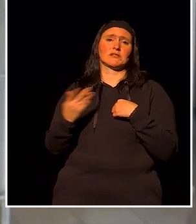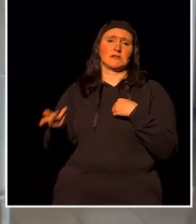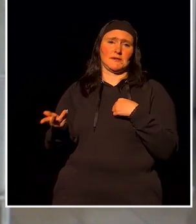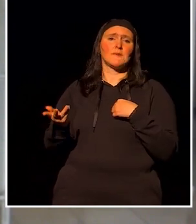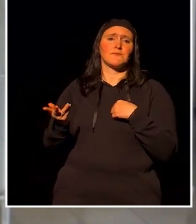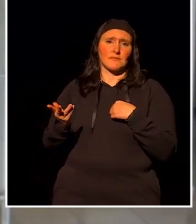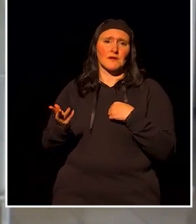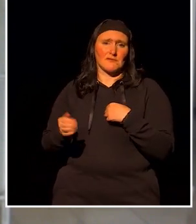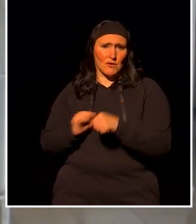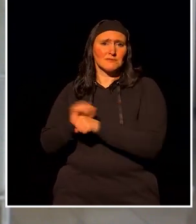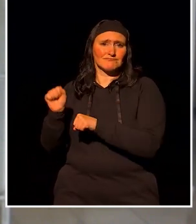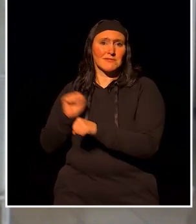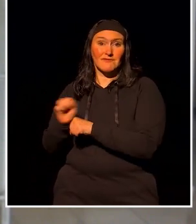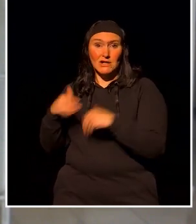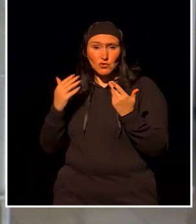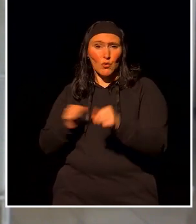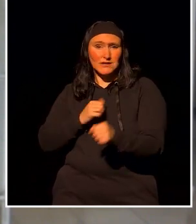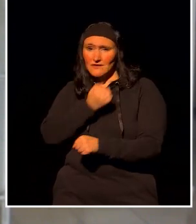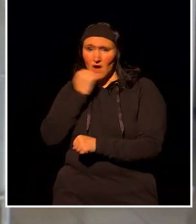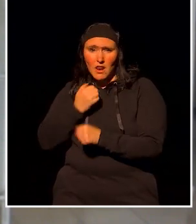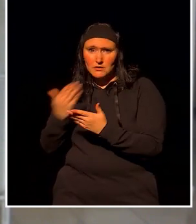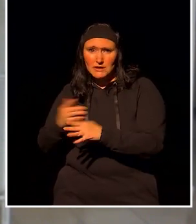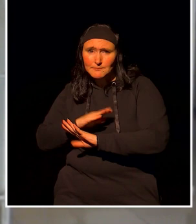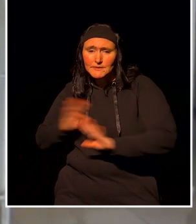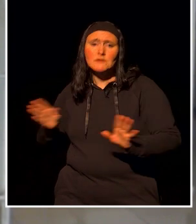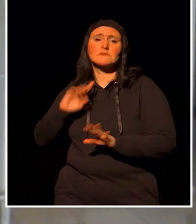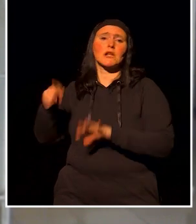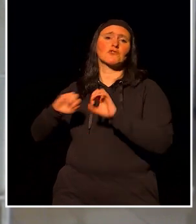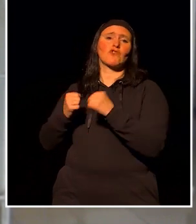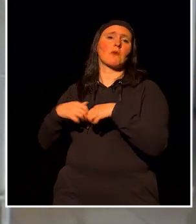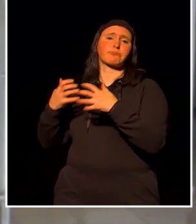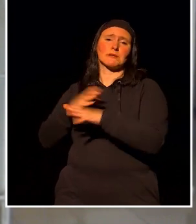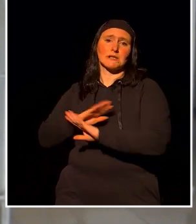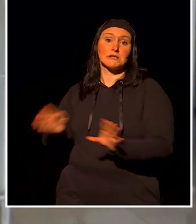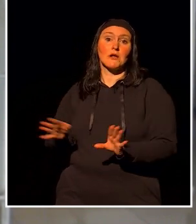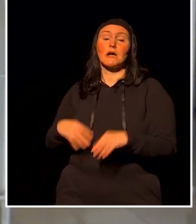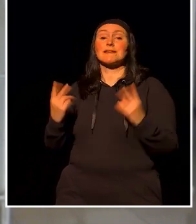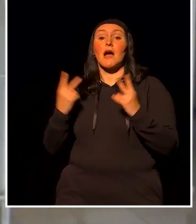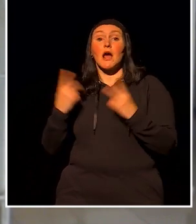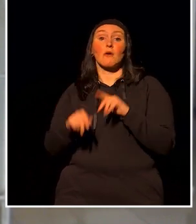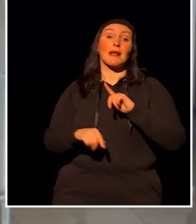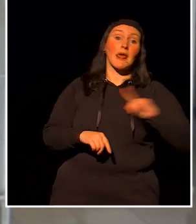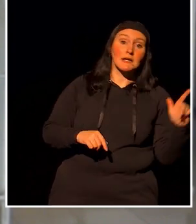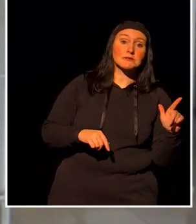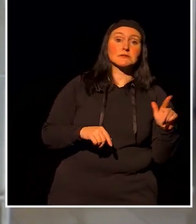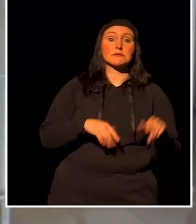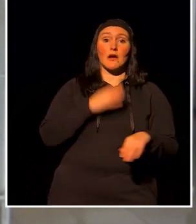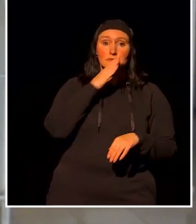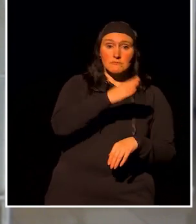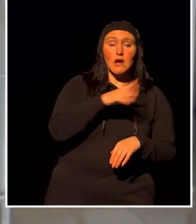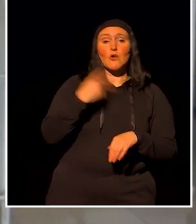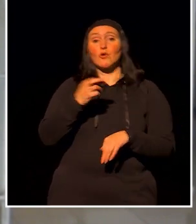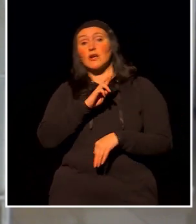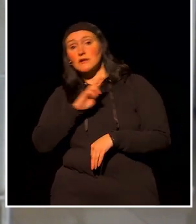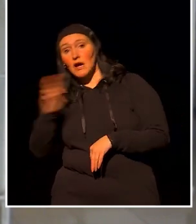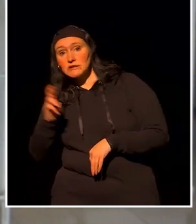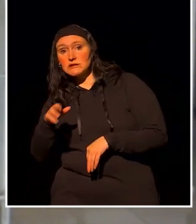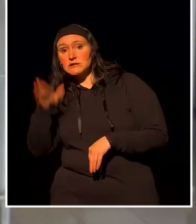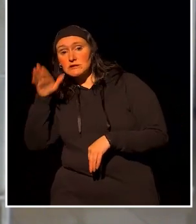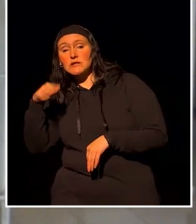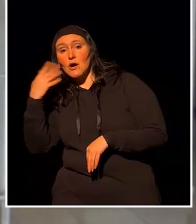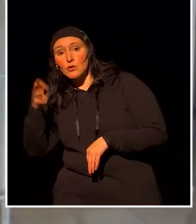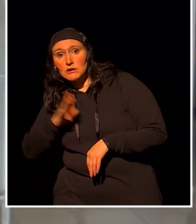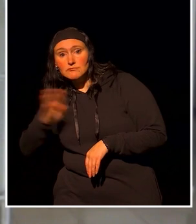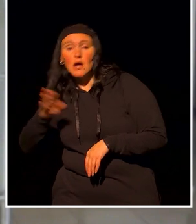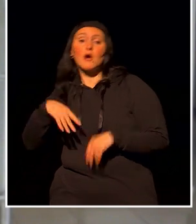nicht entstanden. Das ist jedem hier klar, ob man jetzt links ist oder rechts ist oder in der Mitte ist, ob man das gut findet, ob man das